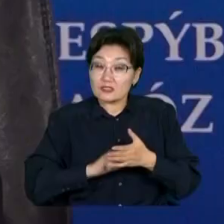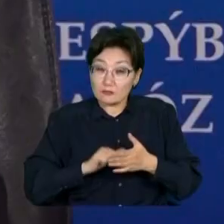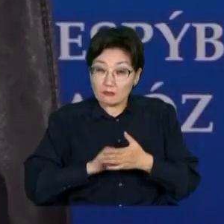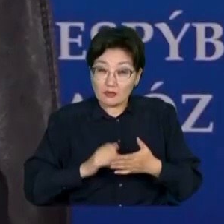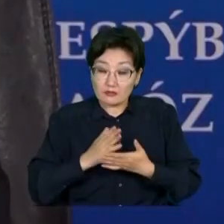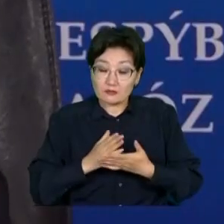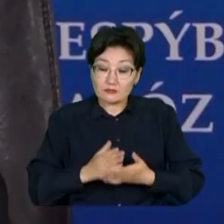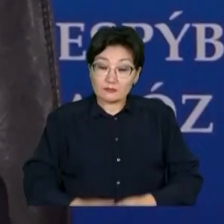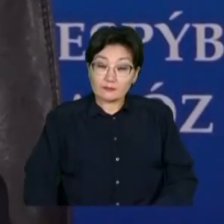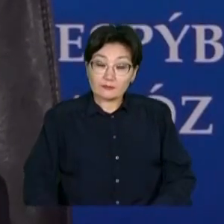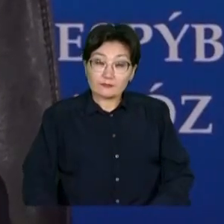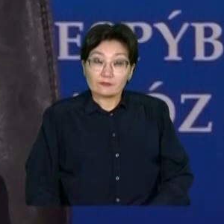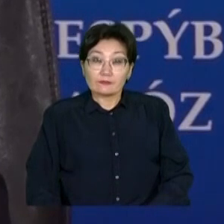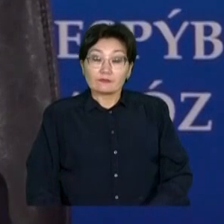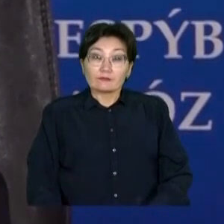екен.